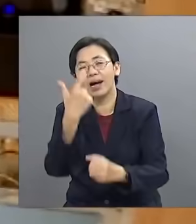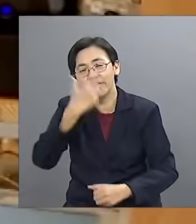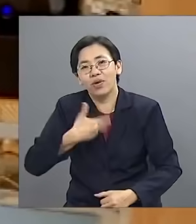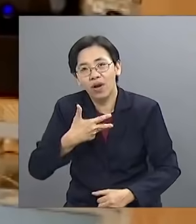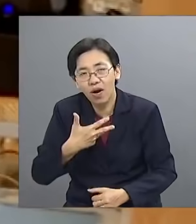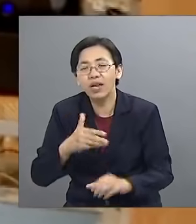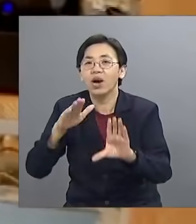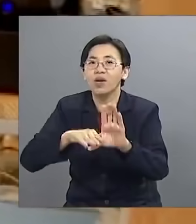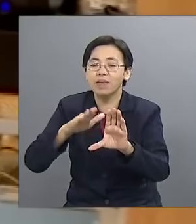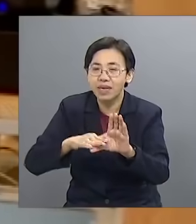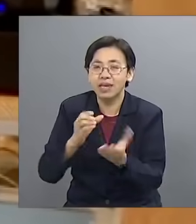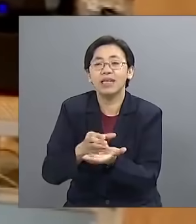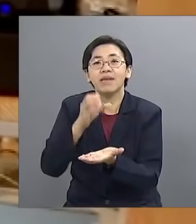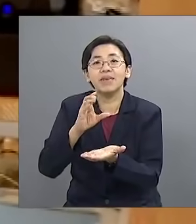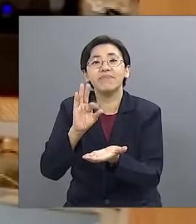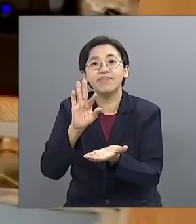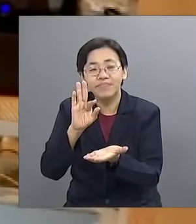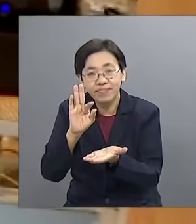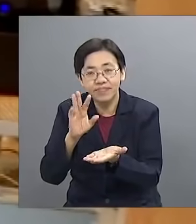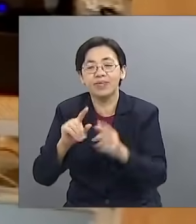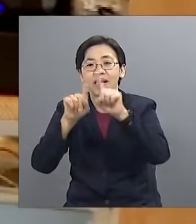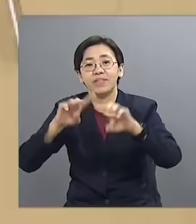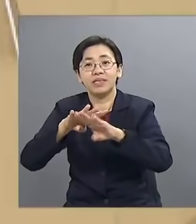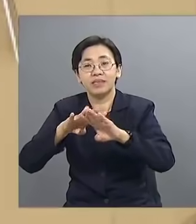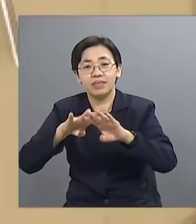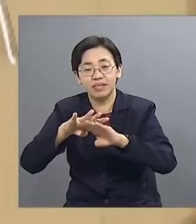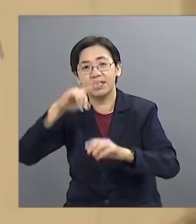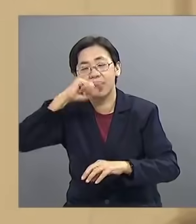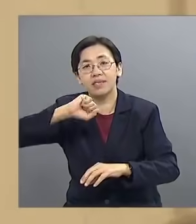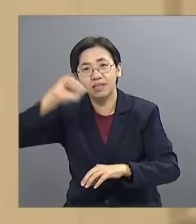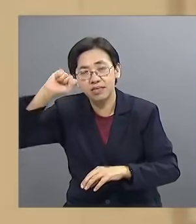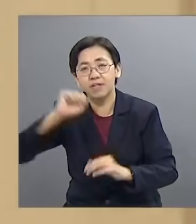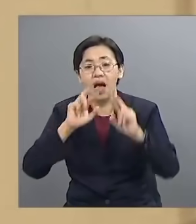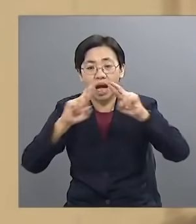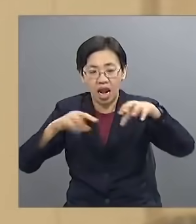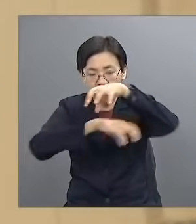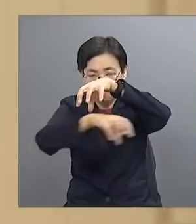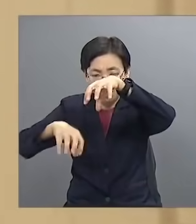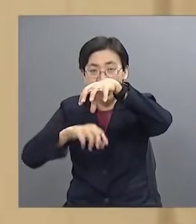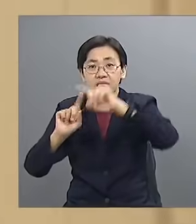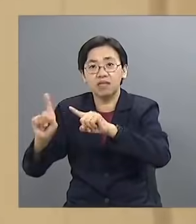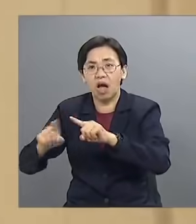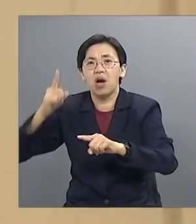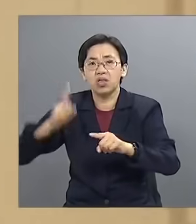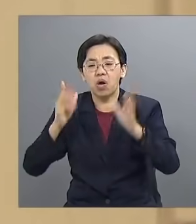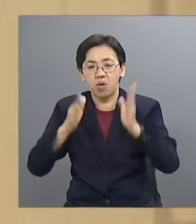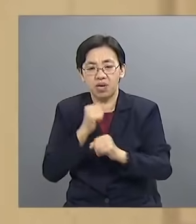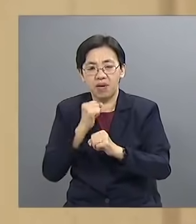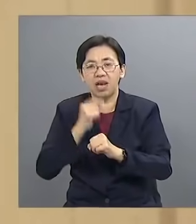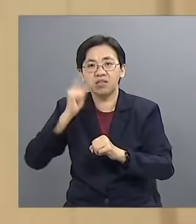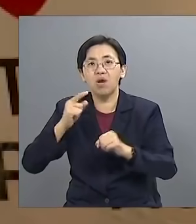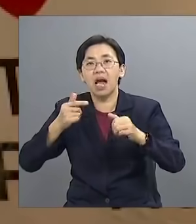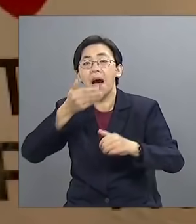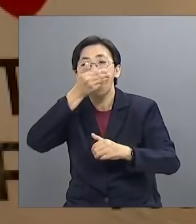นของร้านค้าทั่วไปเนี่ยก็คือเราควบคุมให้ทุกร้านเนี่ยต้องมีเคาน์เตอร์ชิลพนักงานต้องใส่แมสตลอดเวลาที่ให้บริการนะ